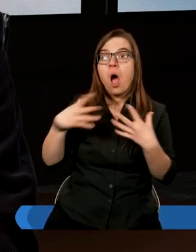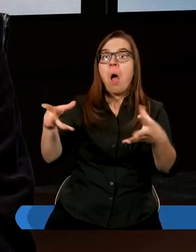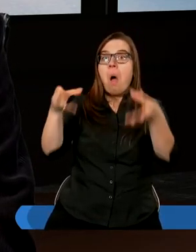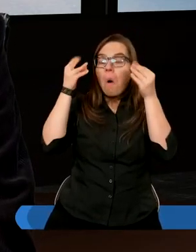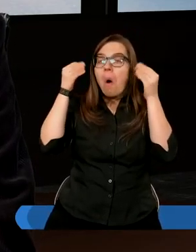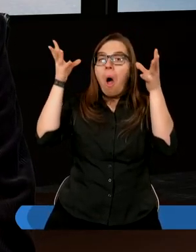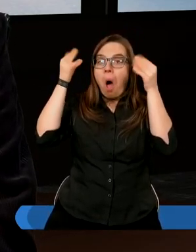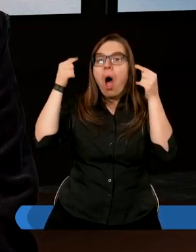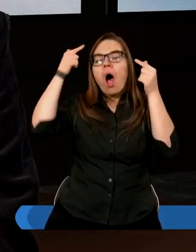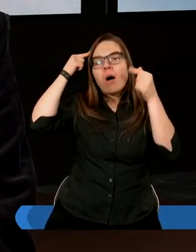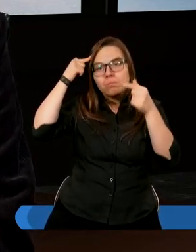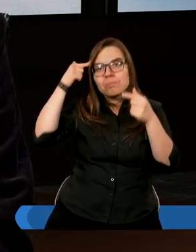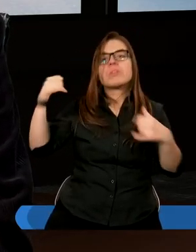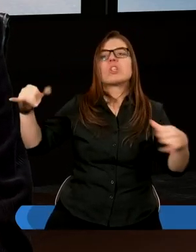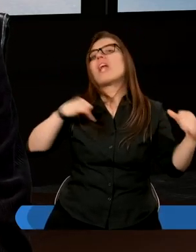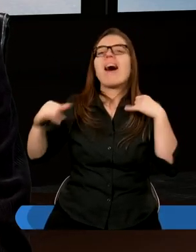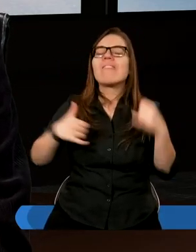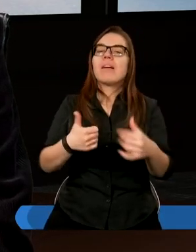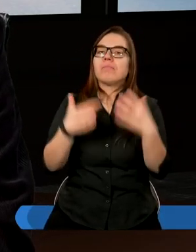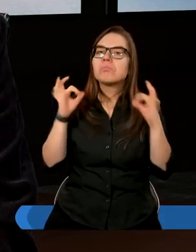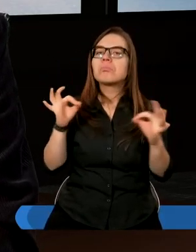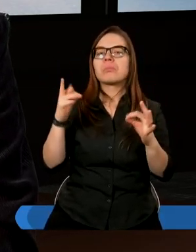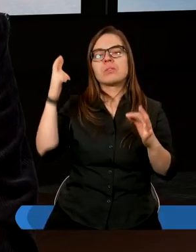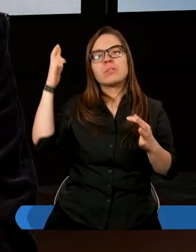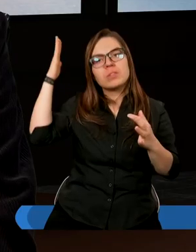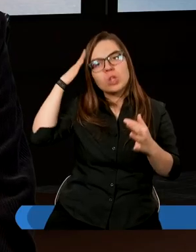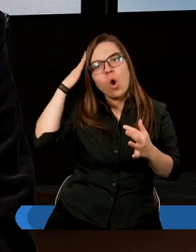szafarstwa które nam uświadomiło